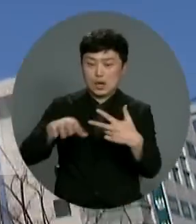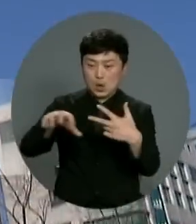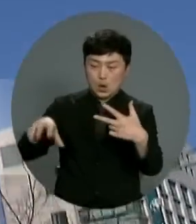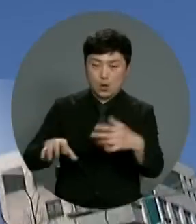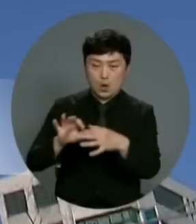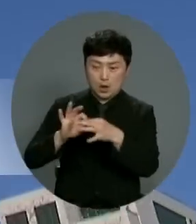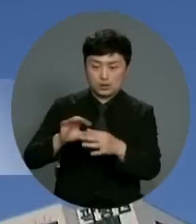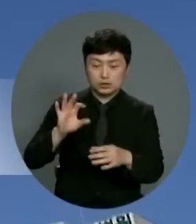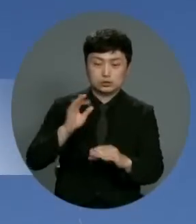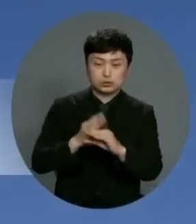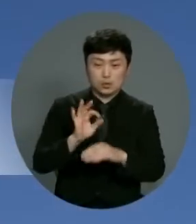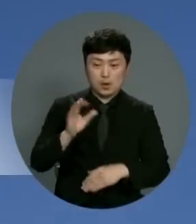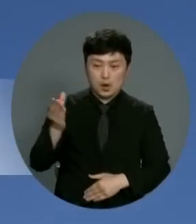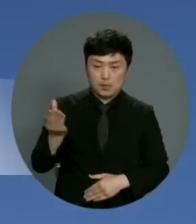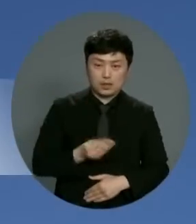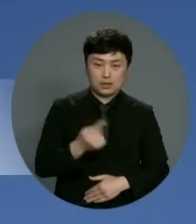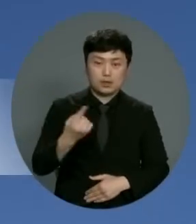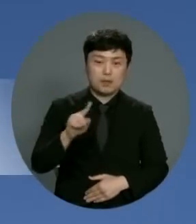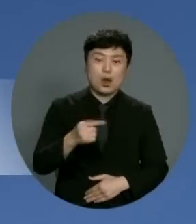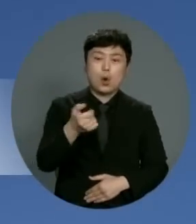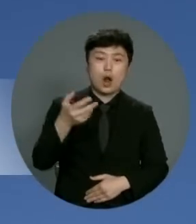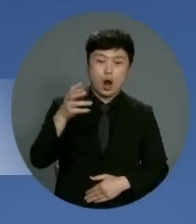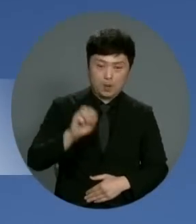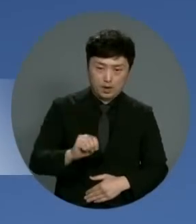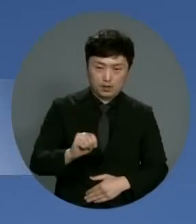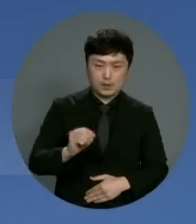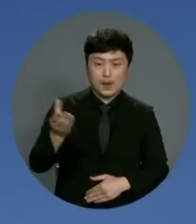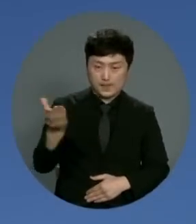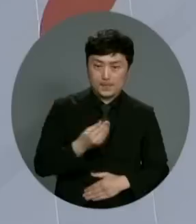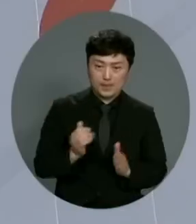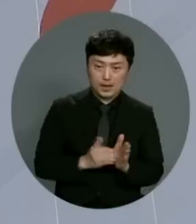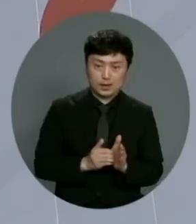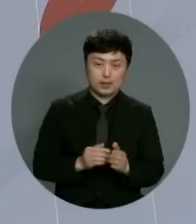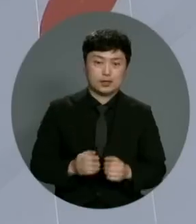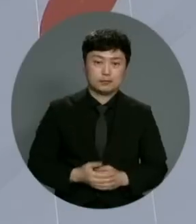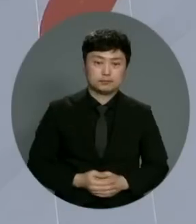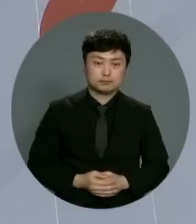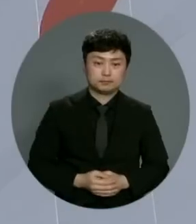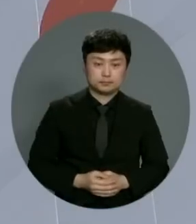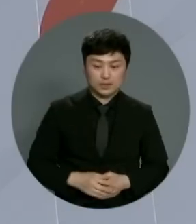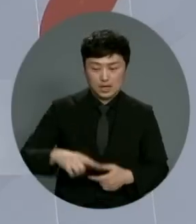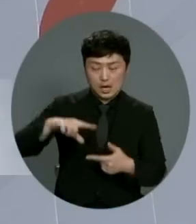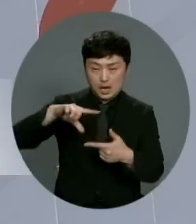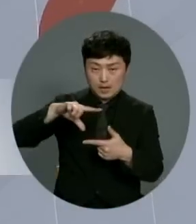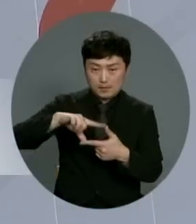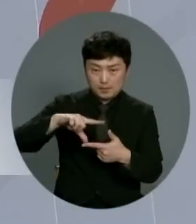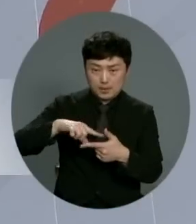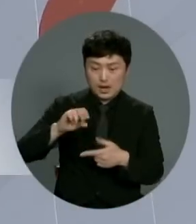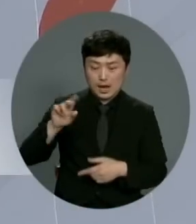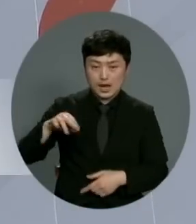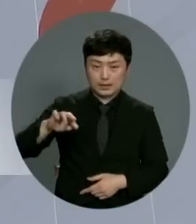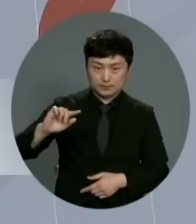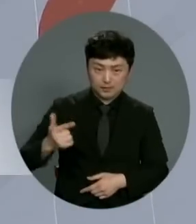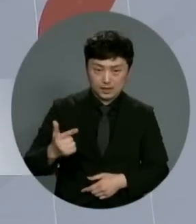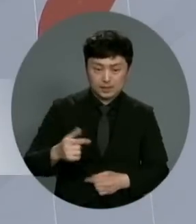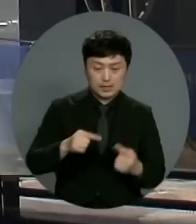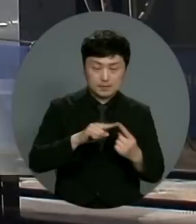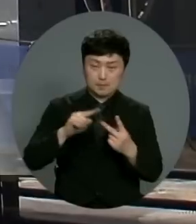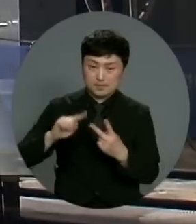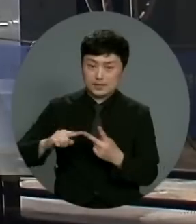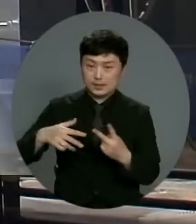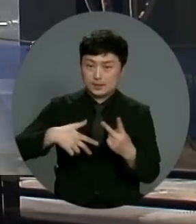통해 중도금 대출 1,150억 원을 일으켰습니다. 경남 양산 다인 로얄 팰리스 물금 1, 2차